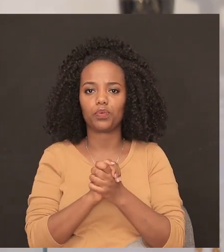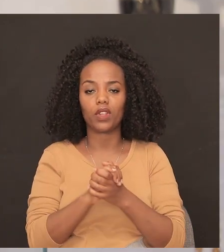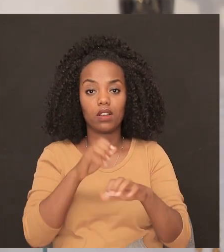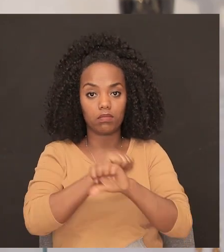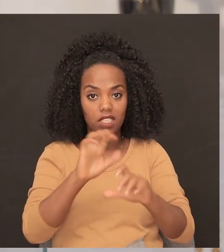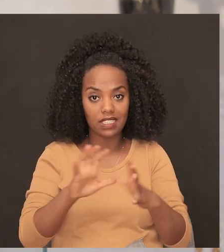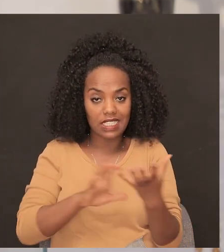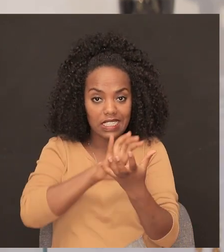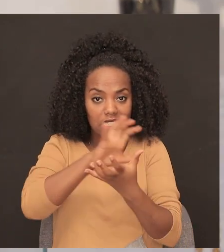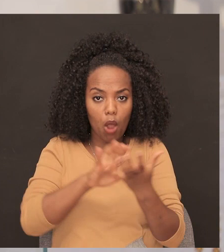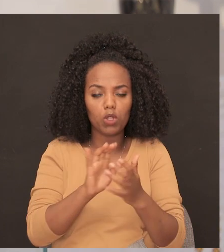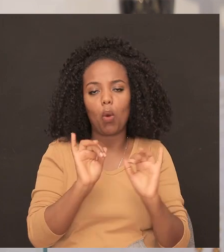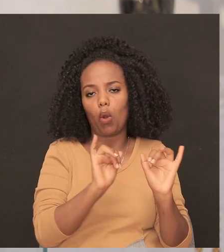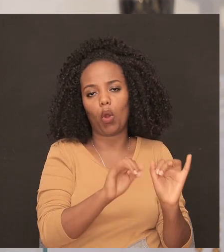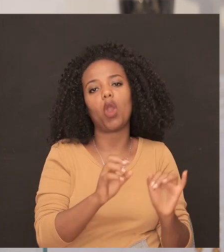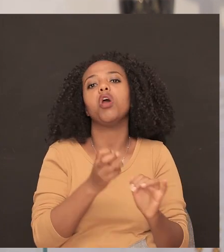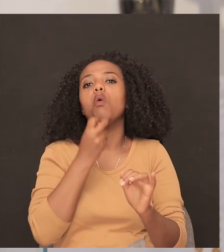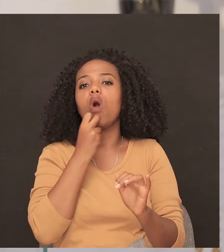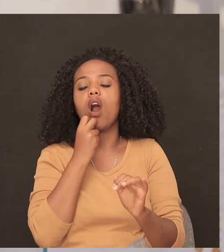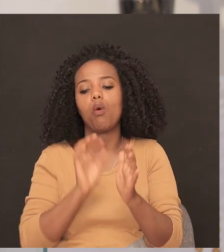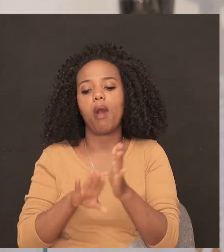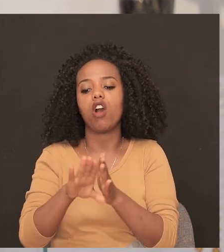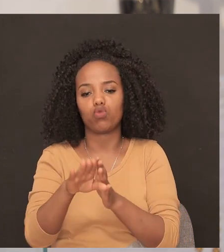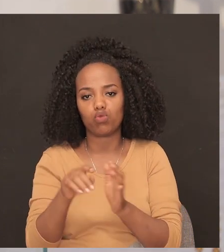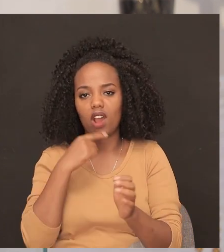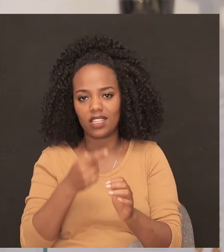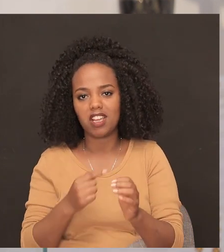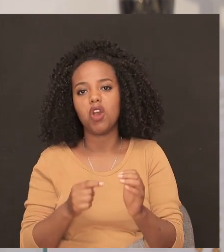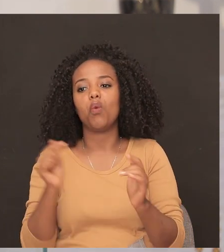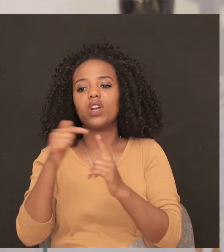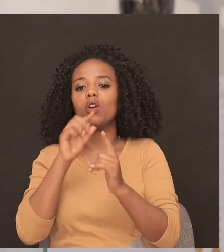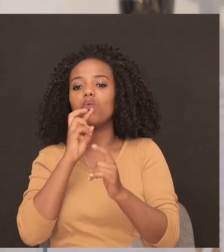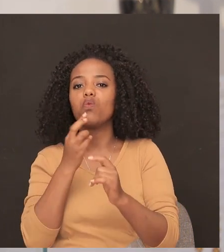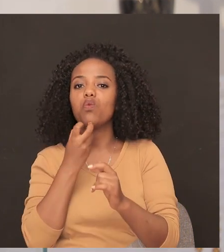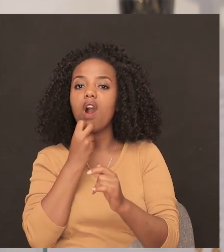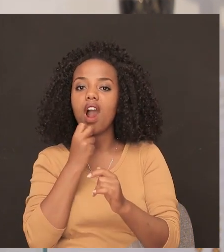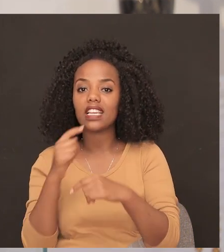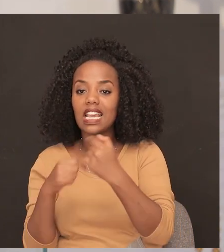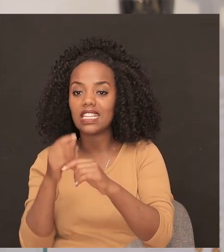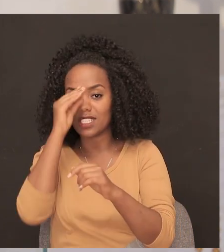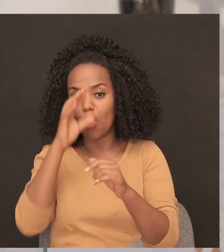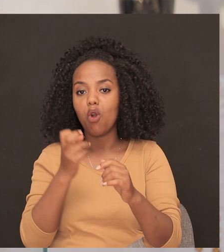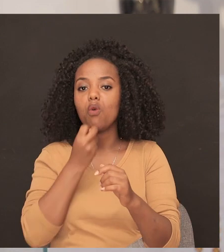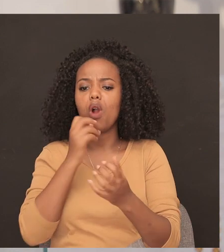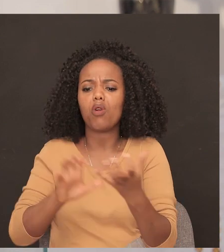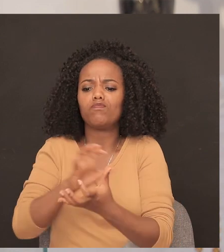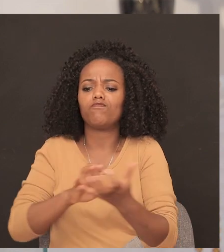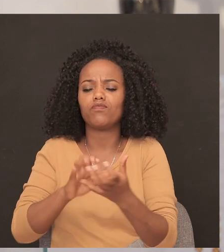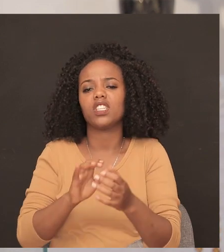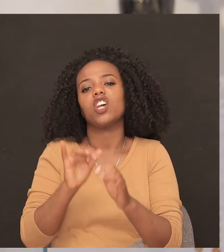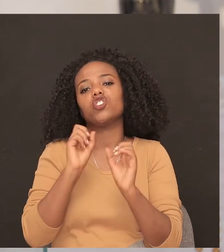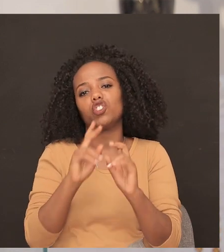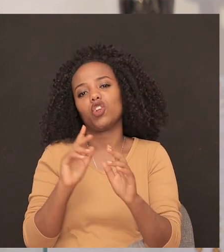ምድር ስትናወጥበት ቆይ ባህሩ ውሃው መሸሸጊያ ይሆነኛል ብሎ ወደ ውሃው የሄደ ሰው ውሃው ሲናወጥበት ቆይ ደግሞ ተራራ